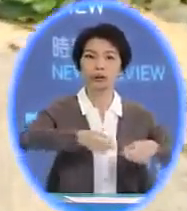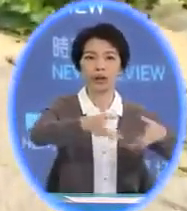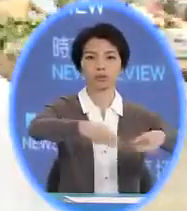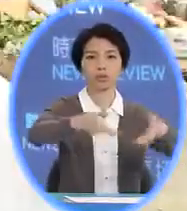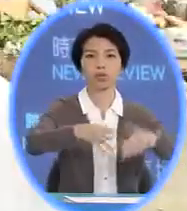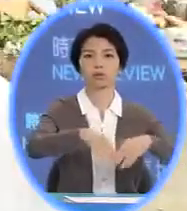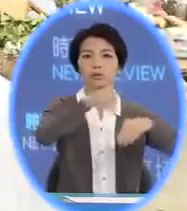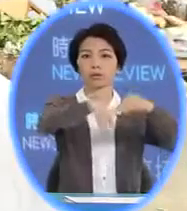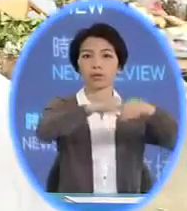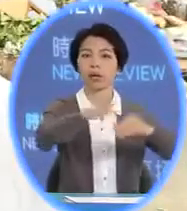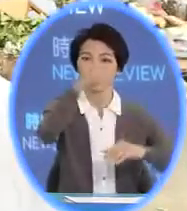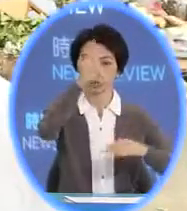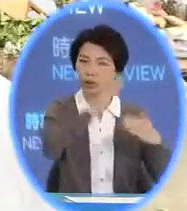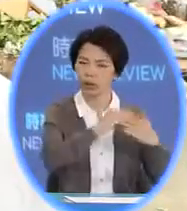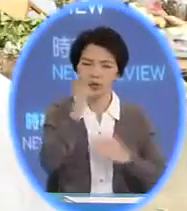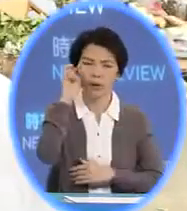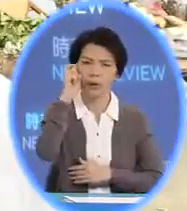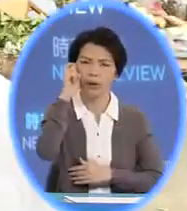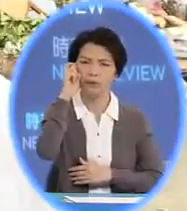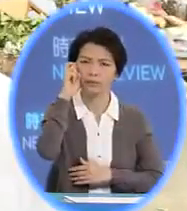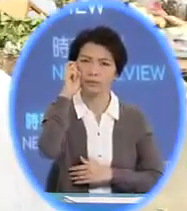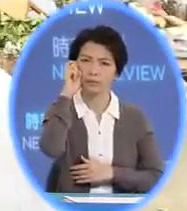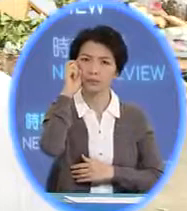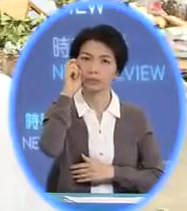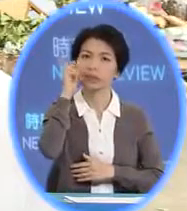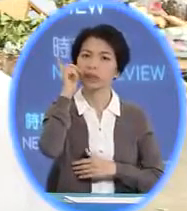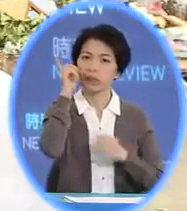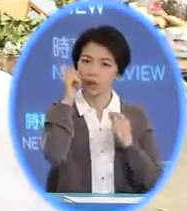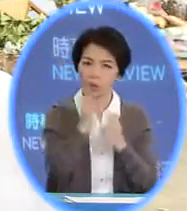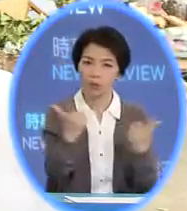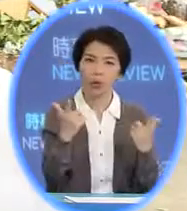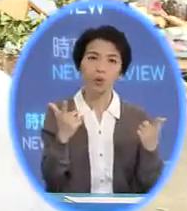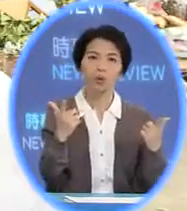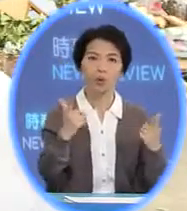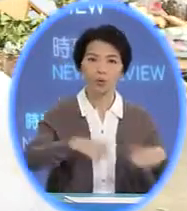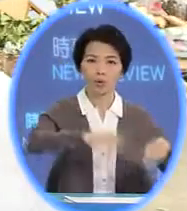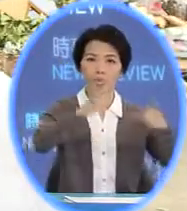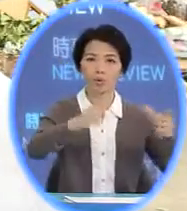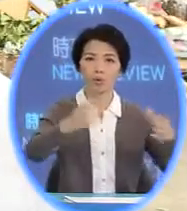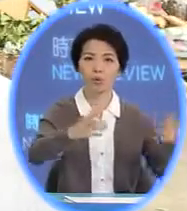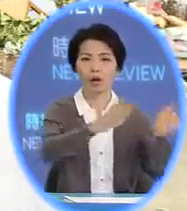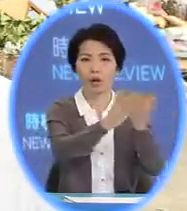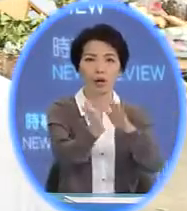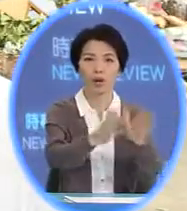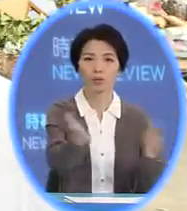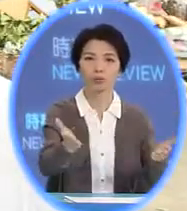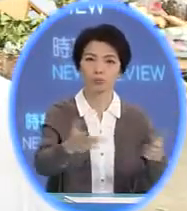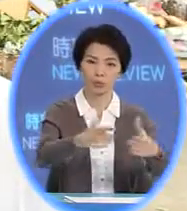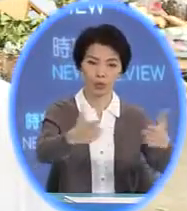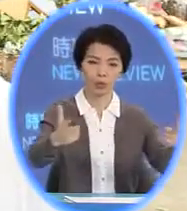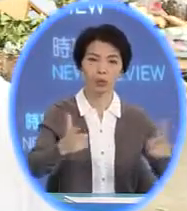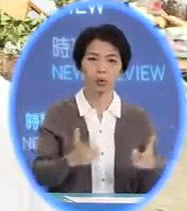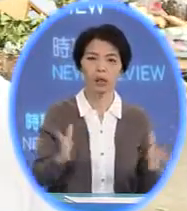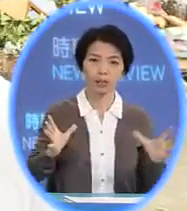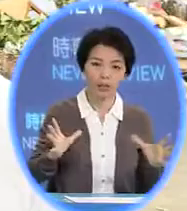就好浪費。政府要帶頭諗，其實有咁多樹木出現咗，可唔可以即係集